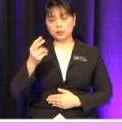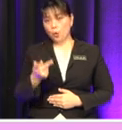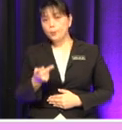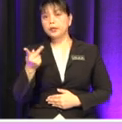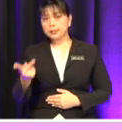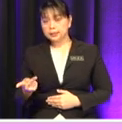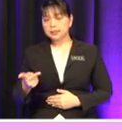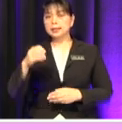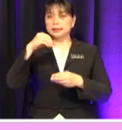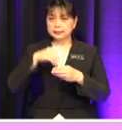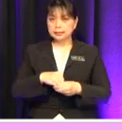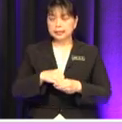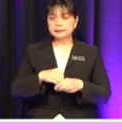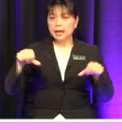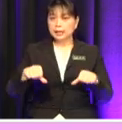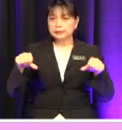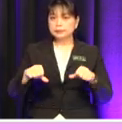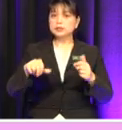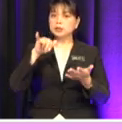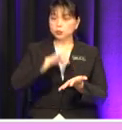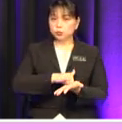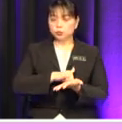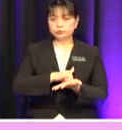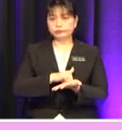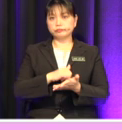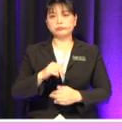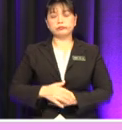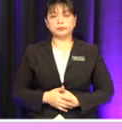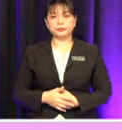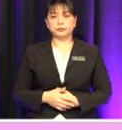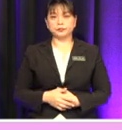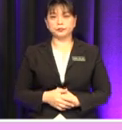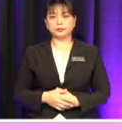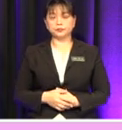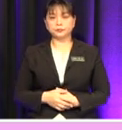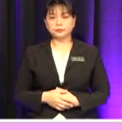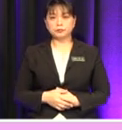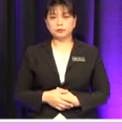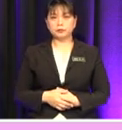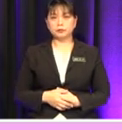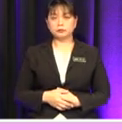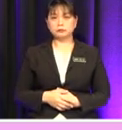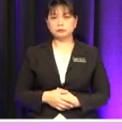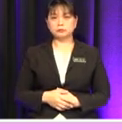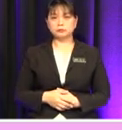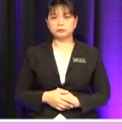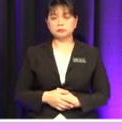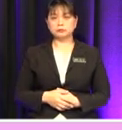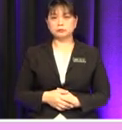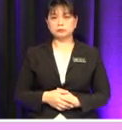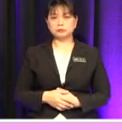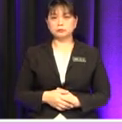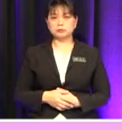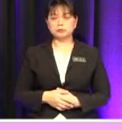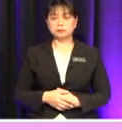tersebut Oke jadi untuk tajuk seperti ini Oke calon-calon perlu mengetahui definisi ataupun